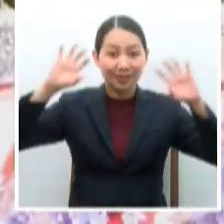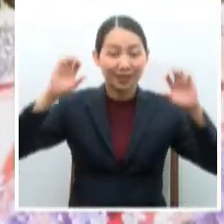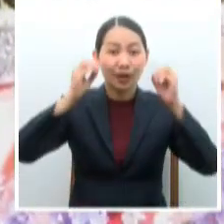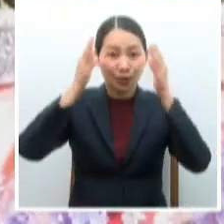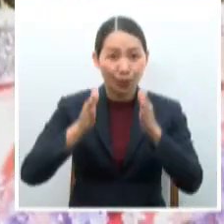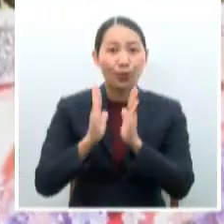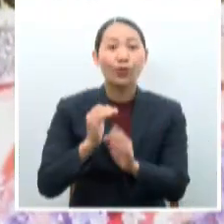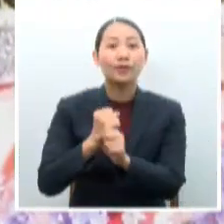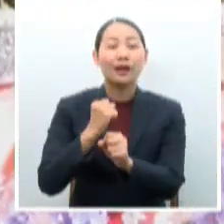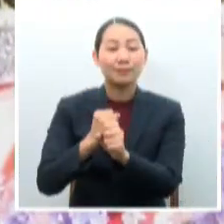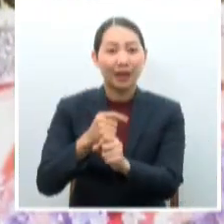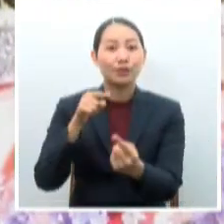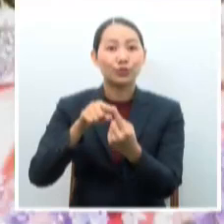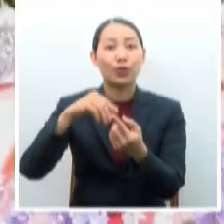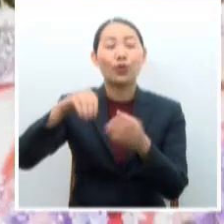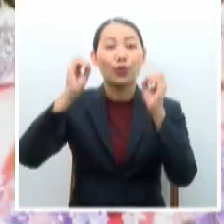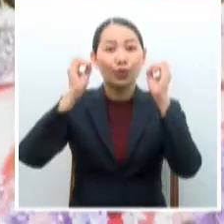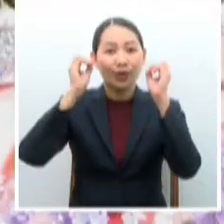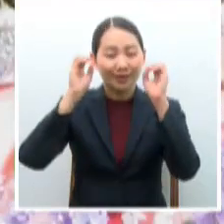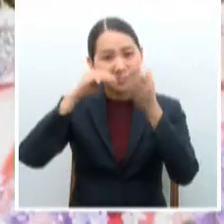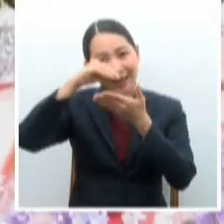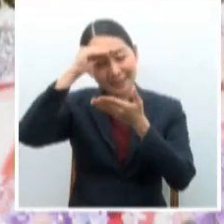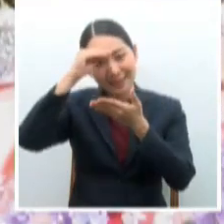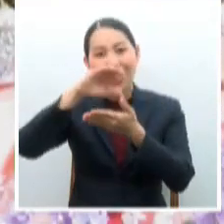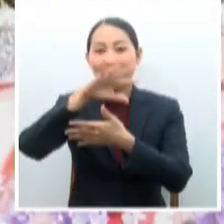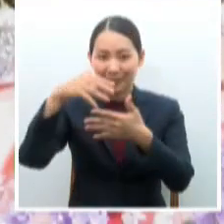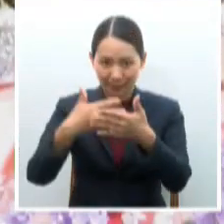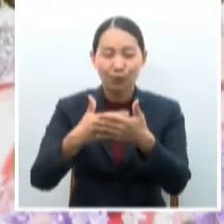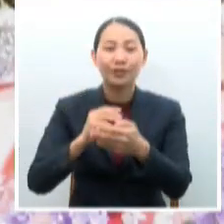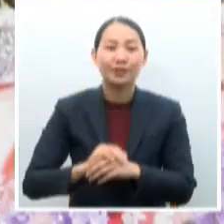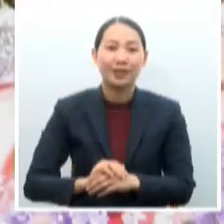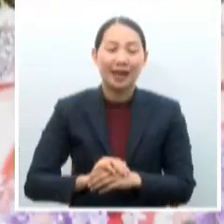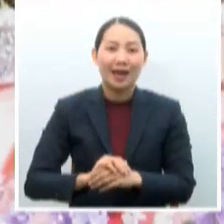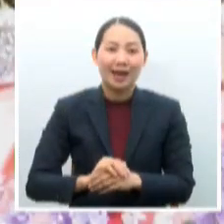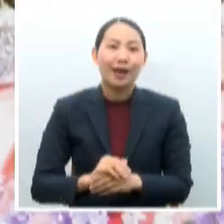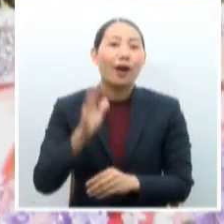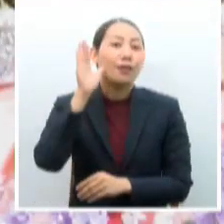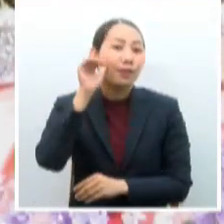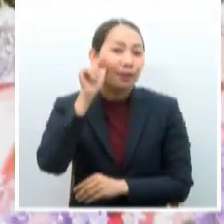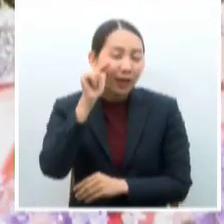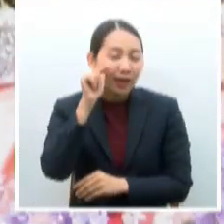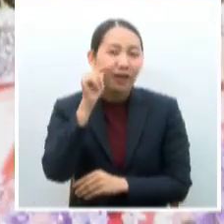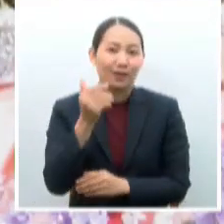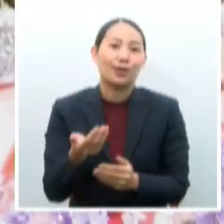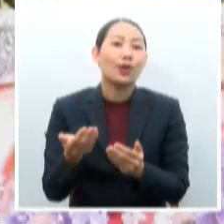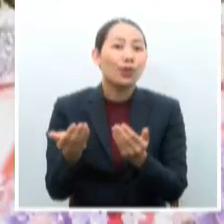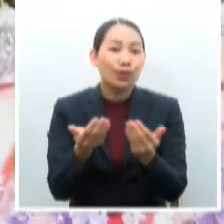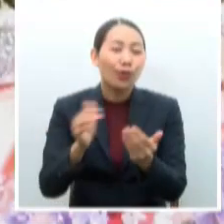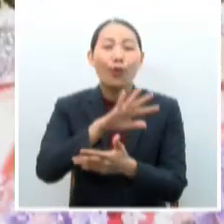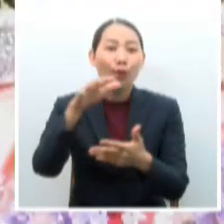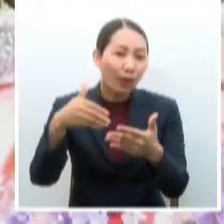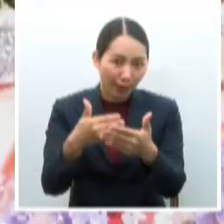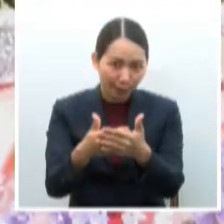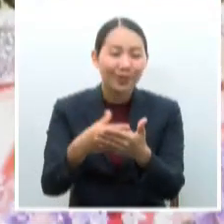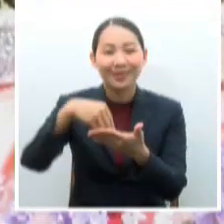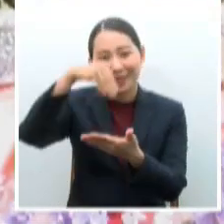ศึกษารวมทั้งพ่อแม่พี่น้องประชาชนลูกๆนักเรียนที่เคารพรักทุกท่านนะครับเนื่องในโอกาส